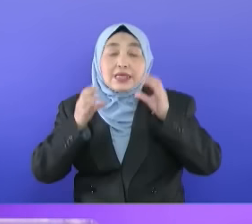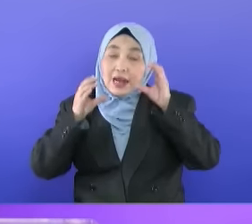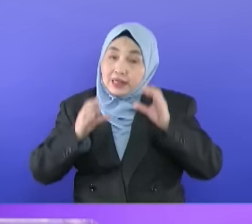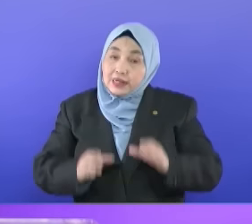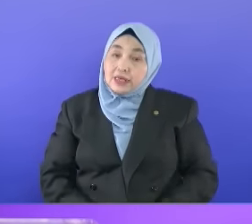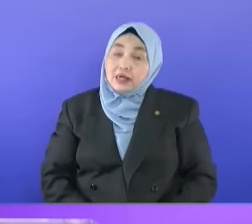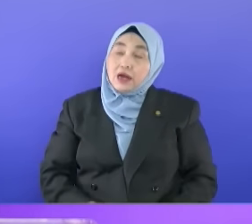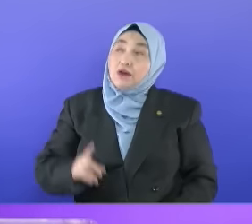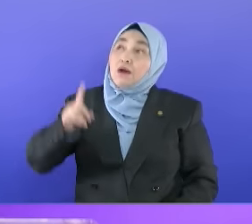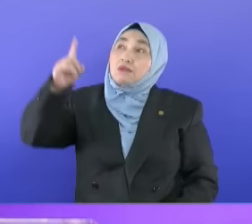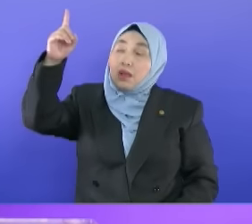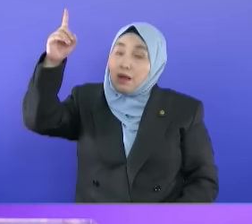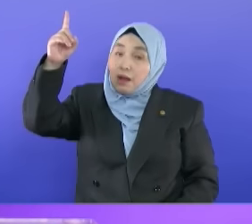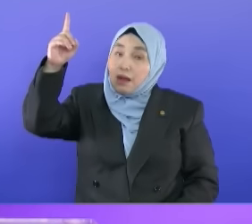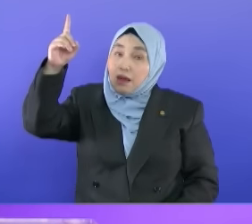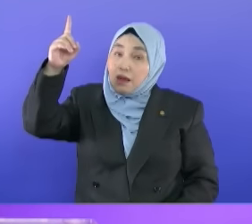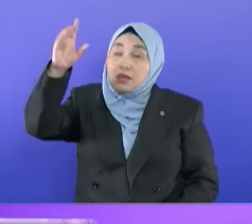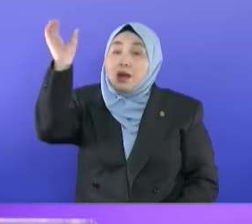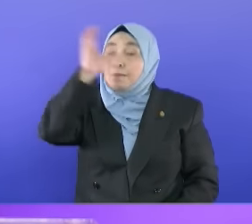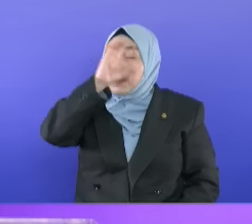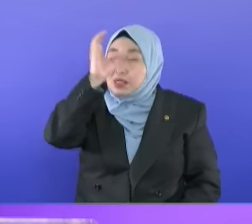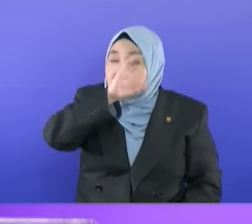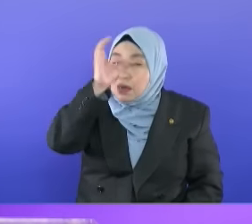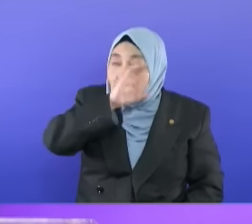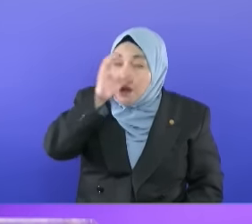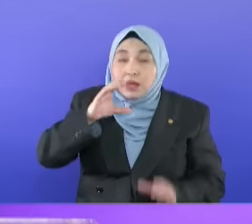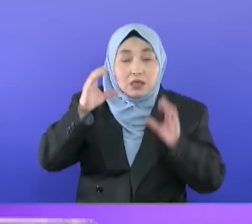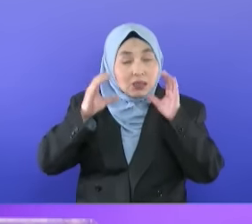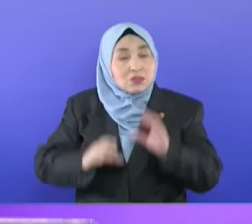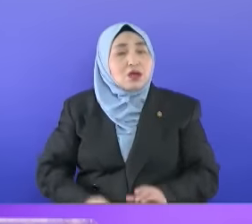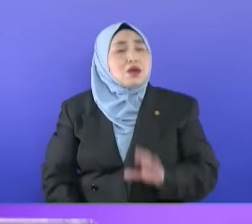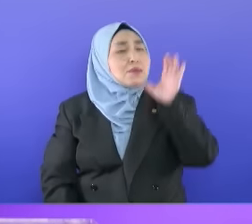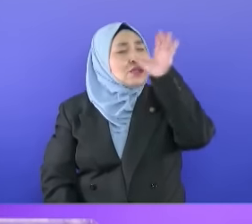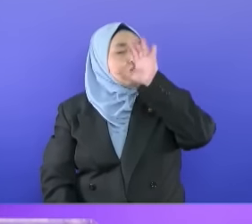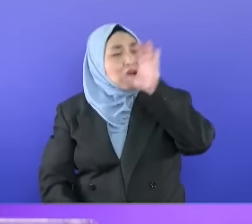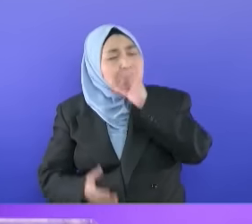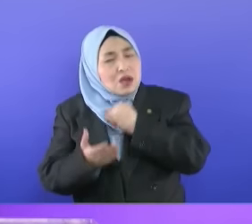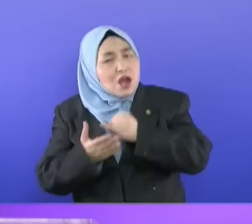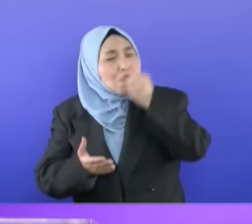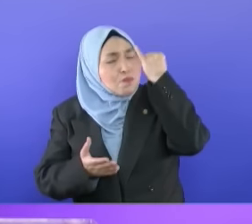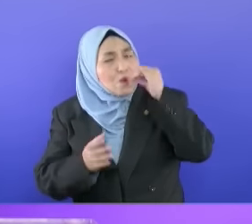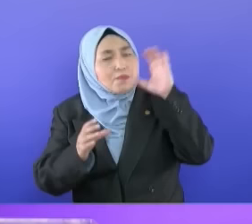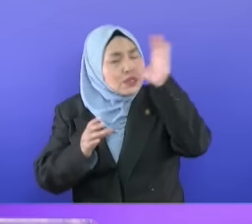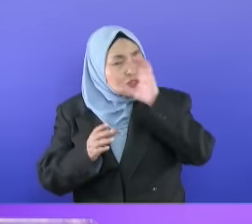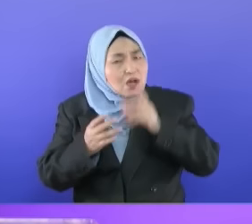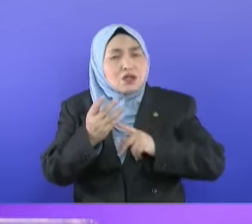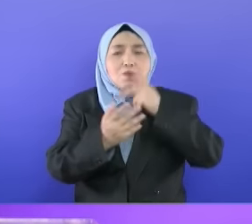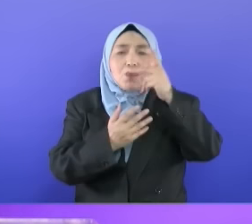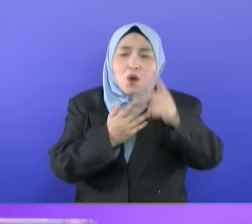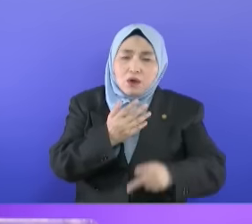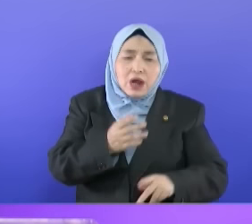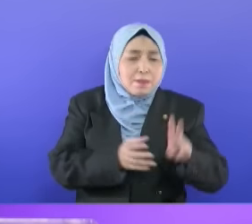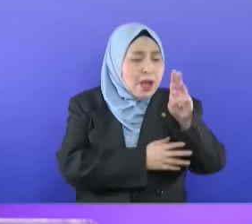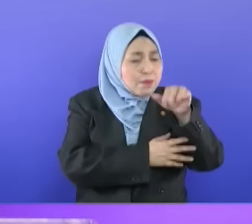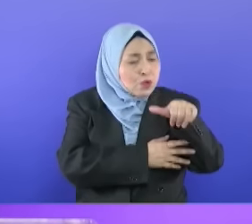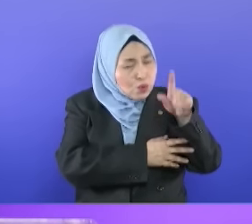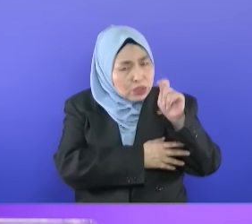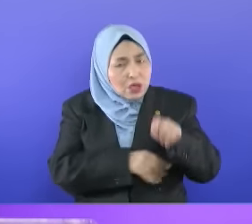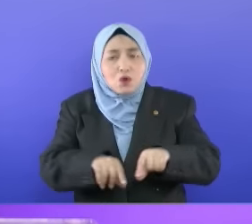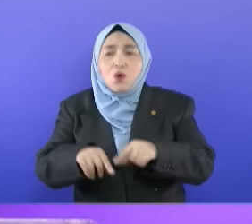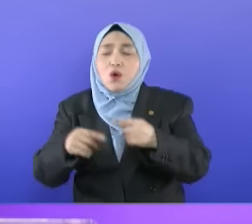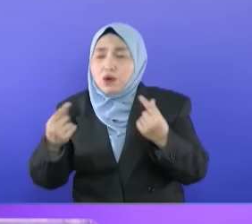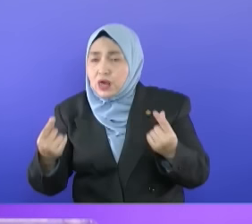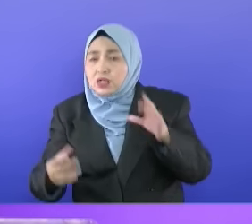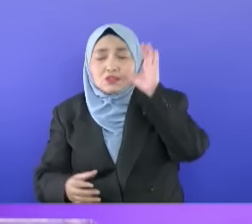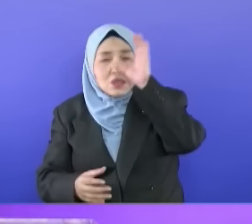Allah subhanahu wa ta'ala yang mencari keyakinan dia mencari ilmu mencari program MyQuran time program Qur'an